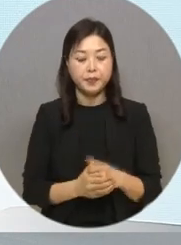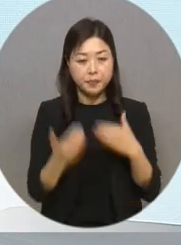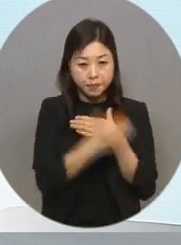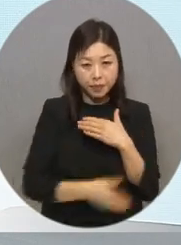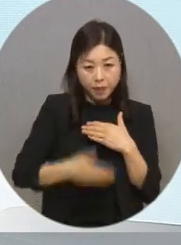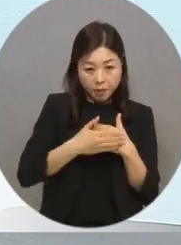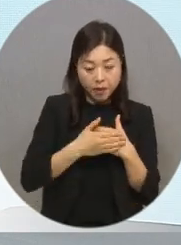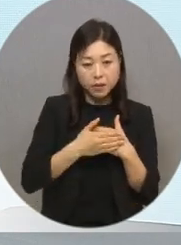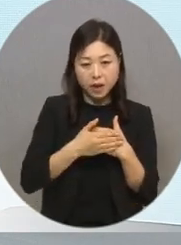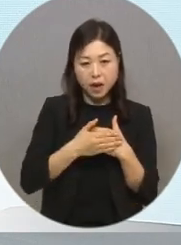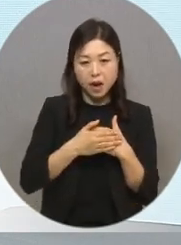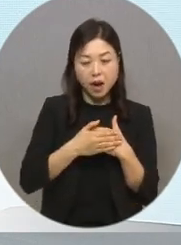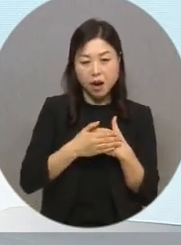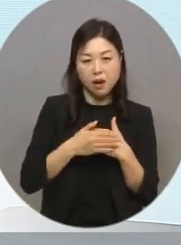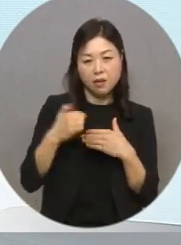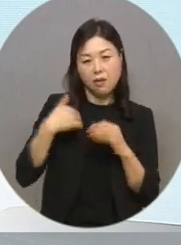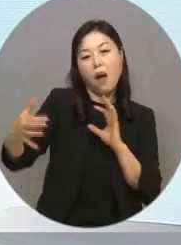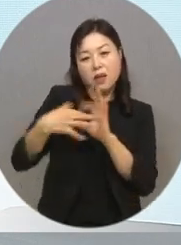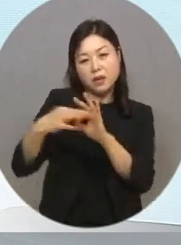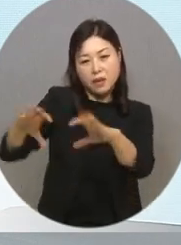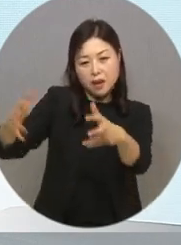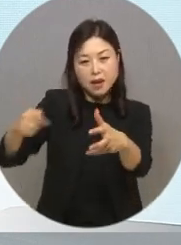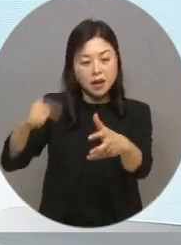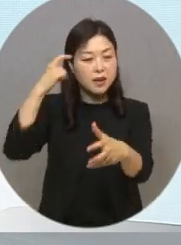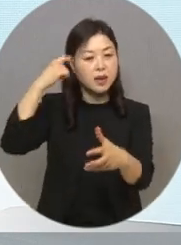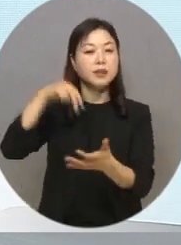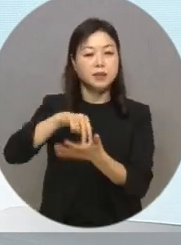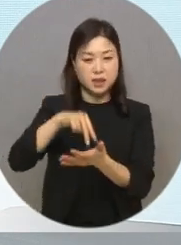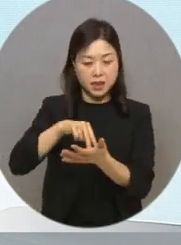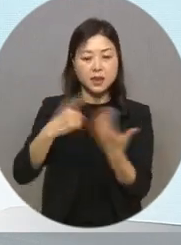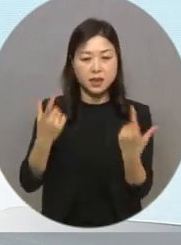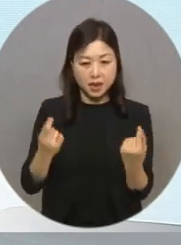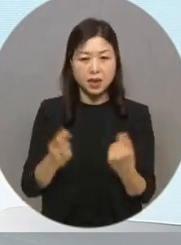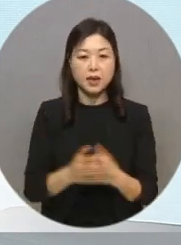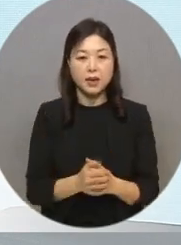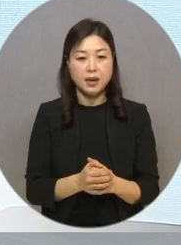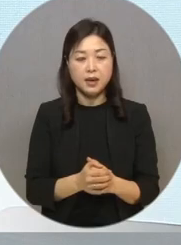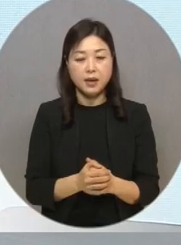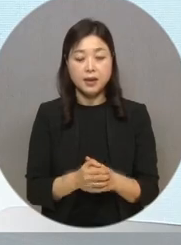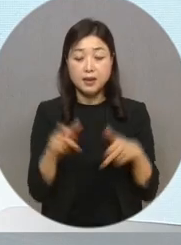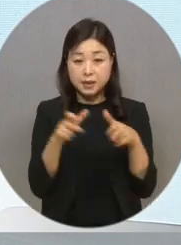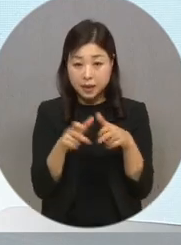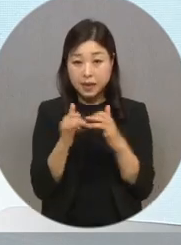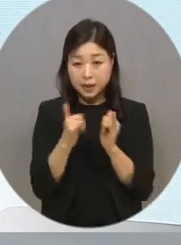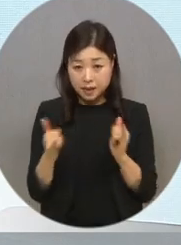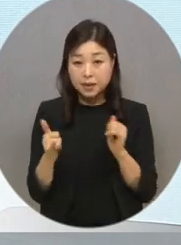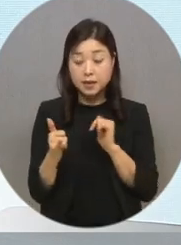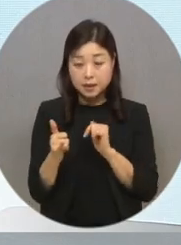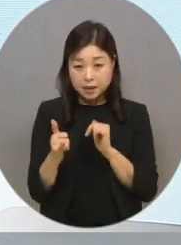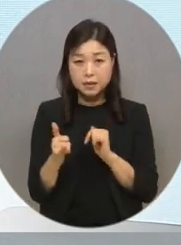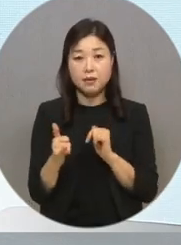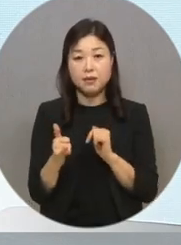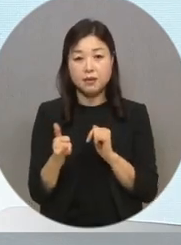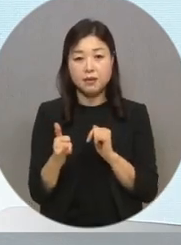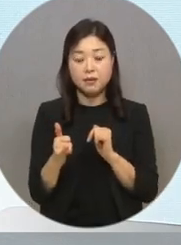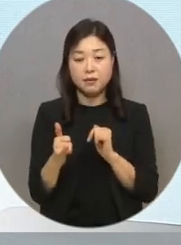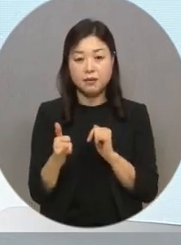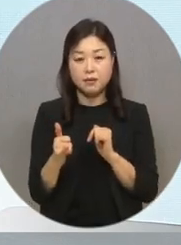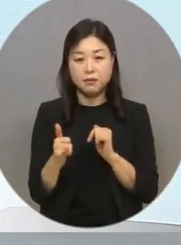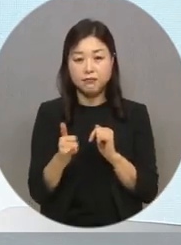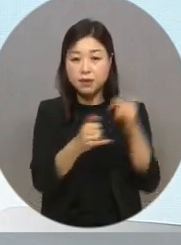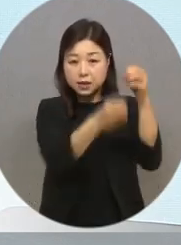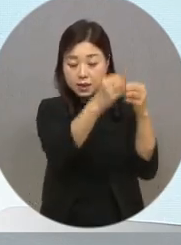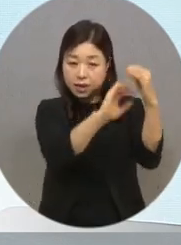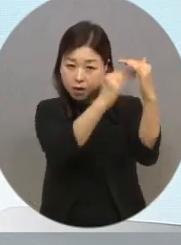세계에 대한 나의 관점이다라고 하는 이 부분, 특히 실제 이제 장애가 있는 분들에게는 그 어떤 말보다도